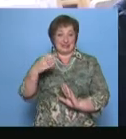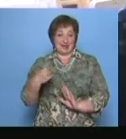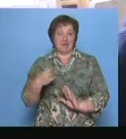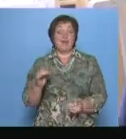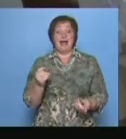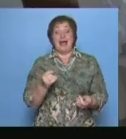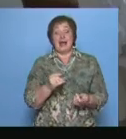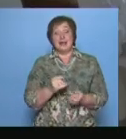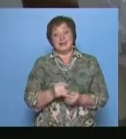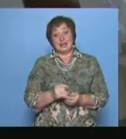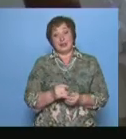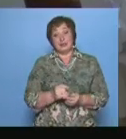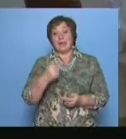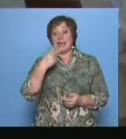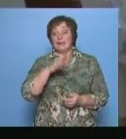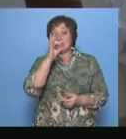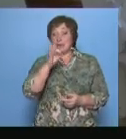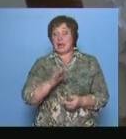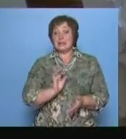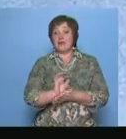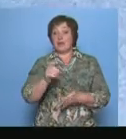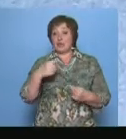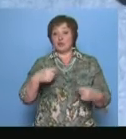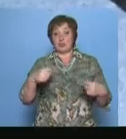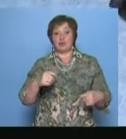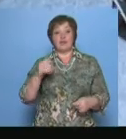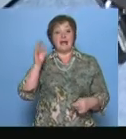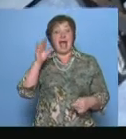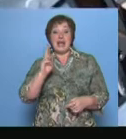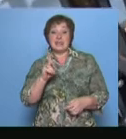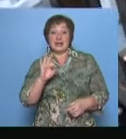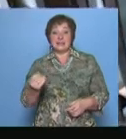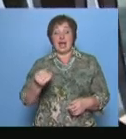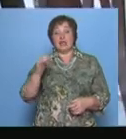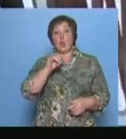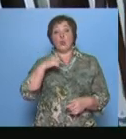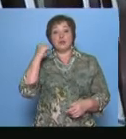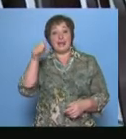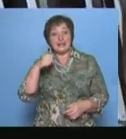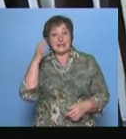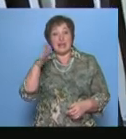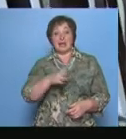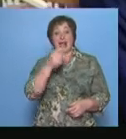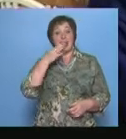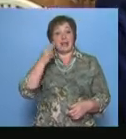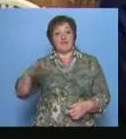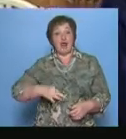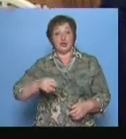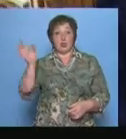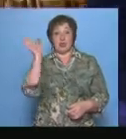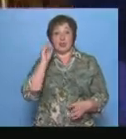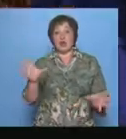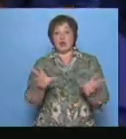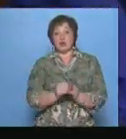уже отлетает. 20% продукции продают в Казахстан, Словению, Литву, Узбекистан, Францию, Германию. Сотрудничают